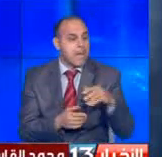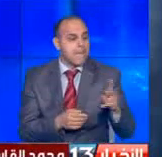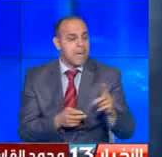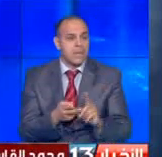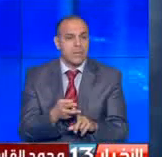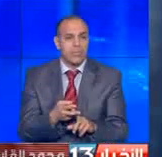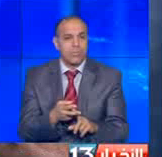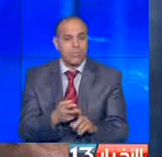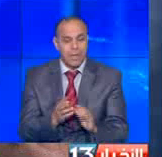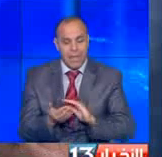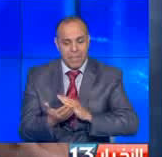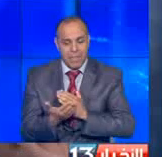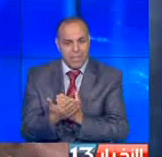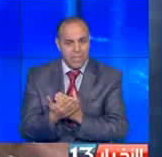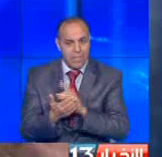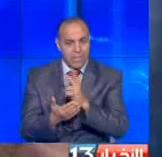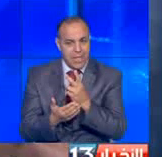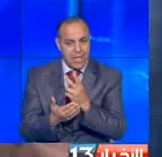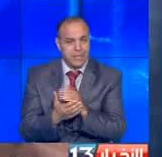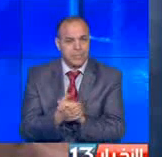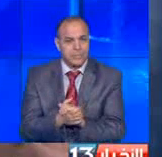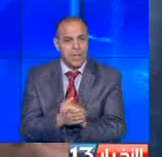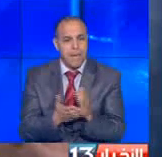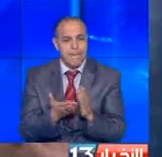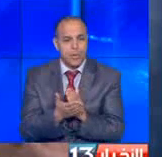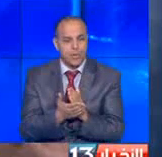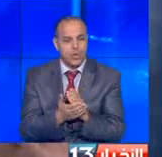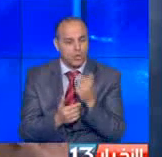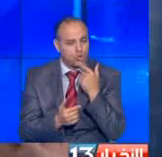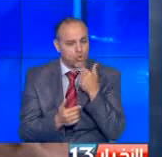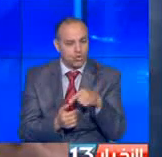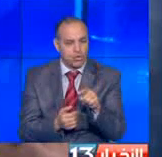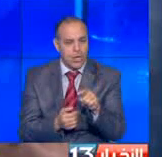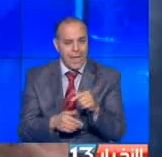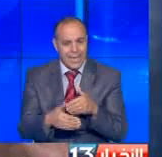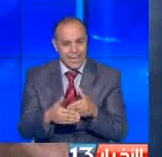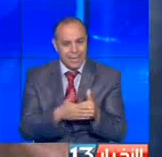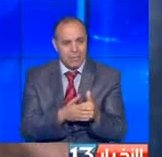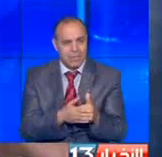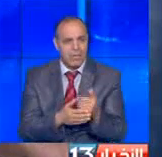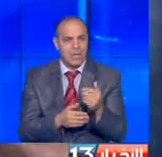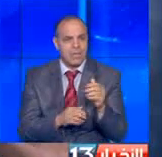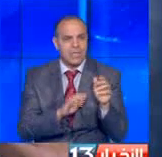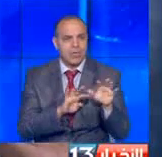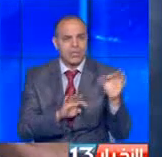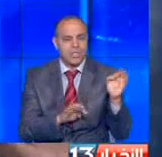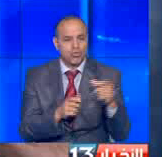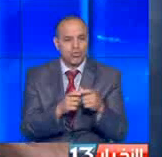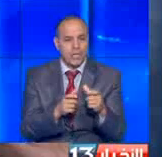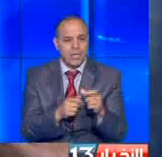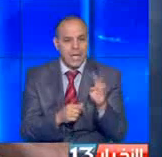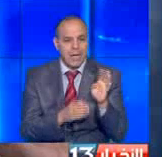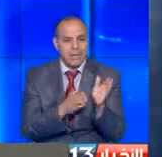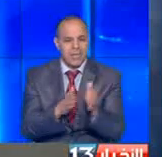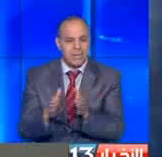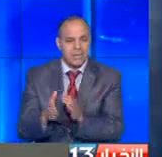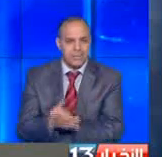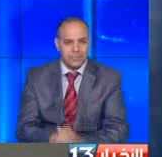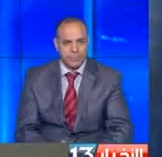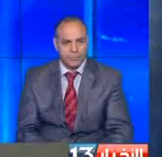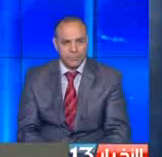القسم الثاني اللي هو م الفيلم المشروعه وان شاء الله مش انطلق قريبا اليوم فيه ثلاثه وتسعين شركه فيهم اربع اختصار